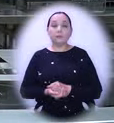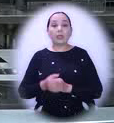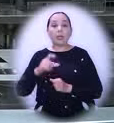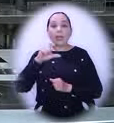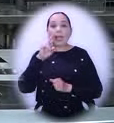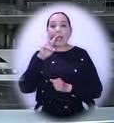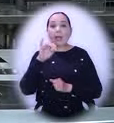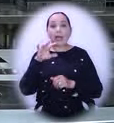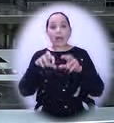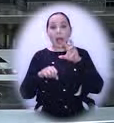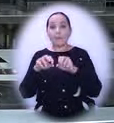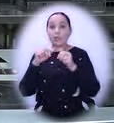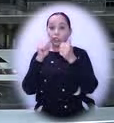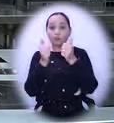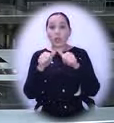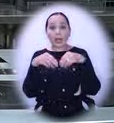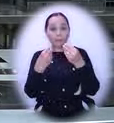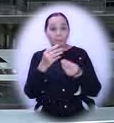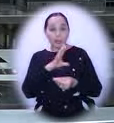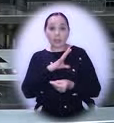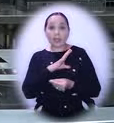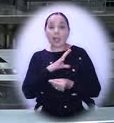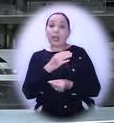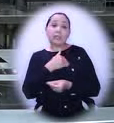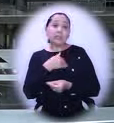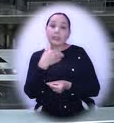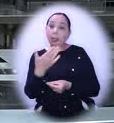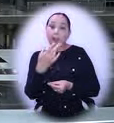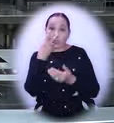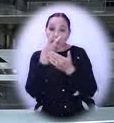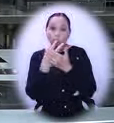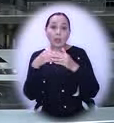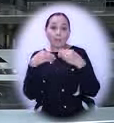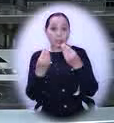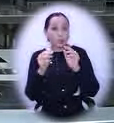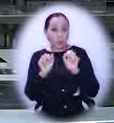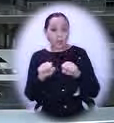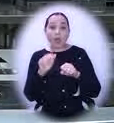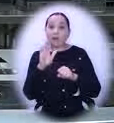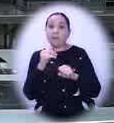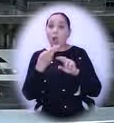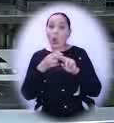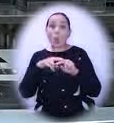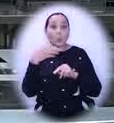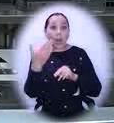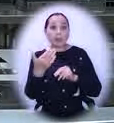Ekler xamirlariga shakl berib oldik. Shakllarni istagan turda berishingiz mumkin va